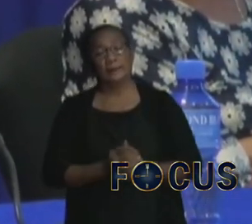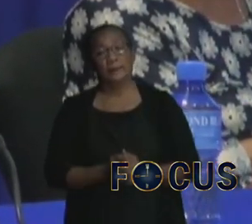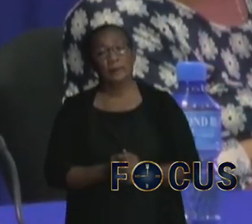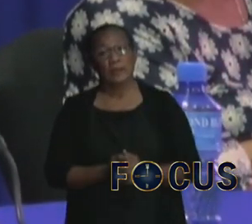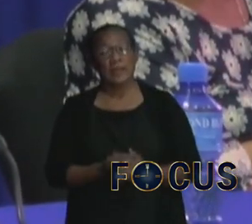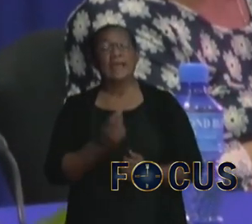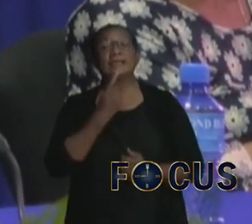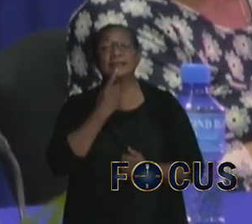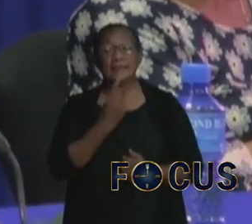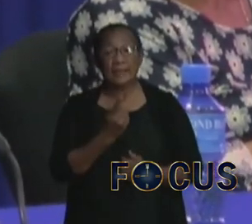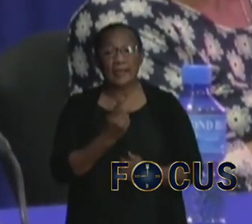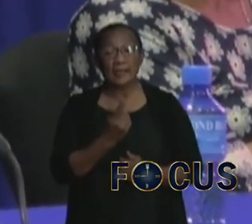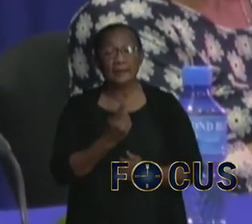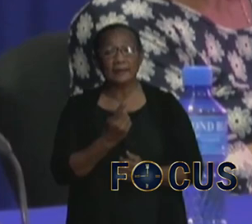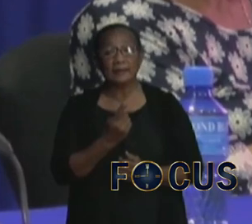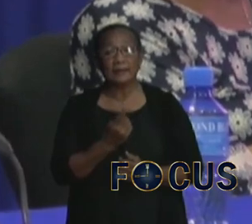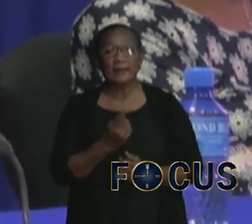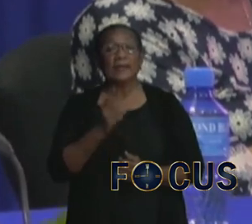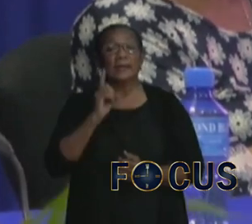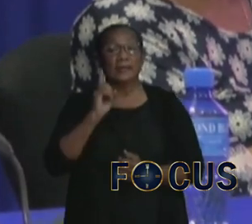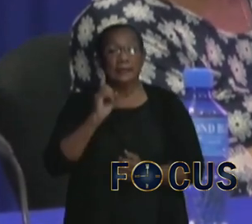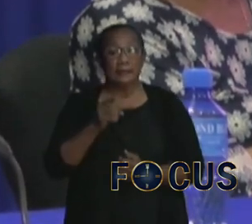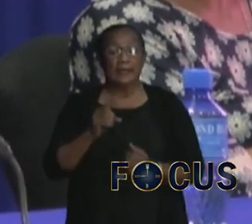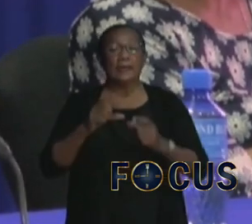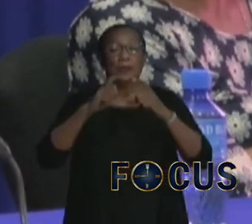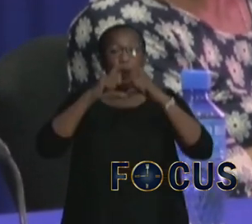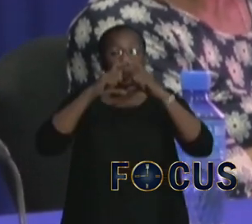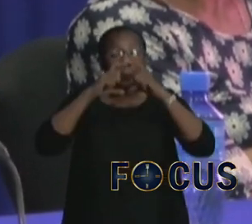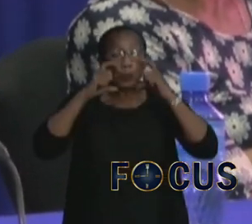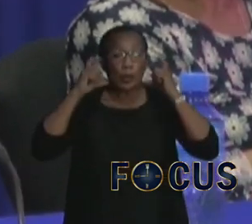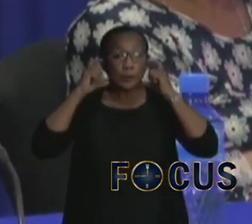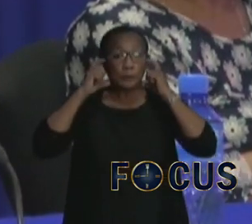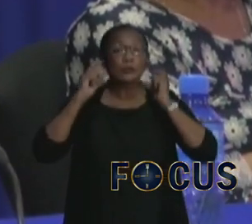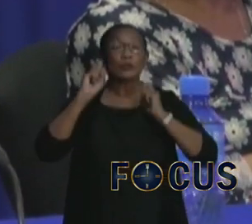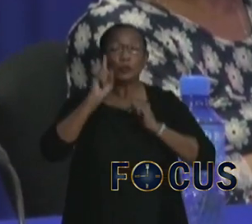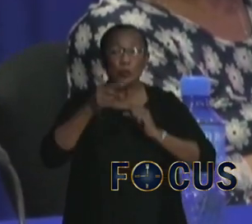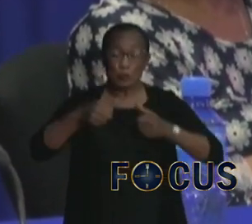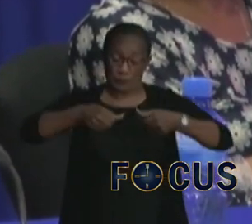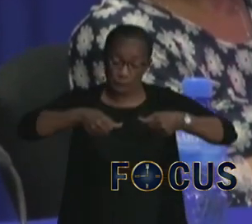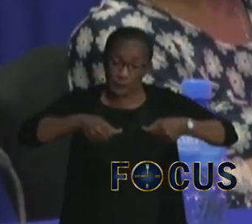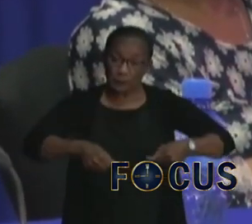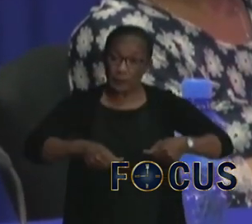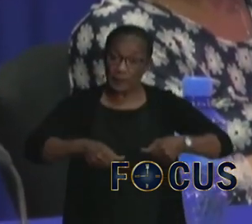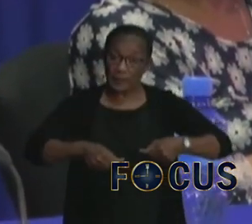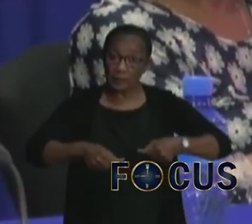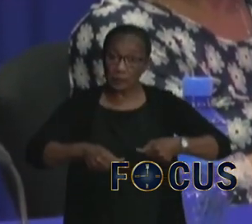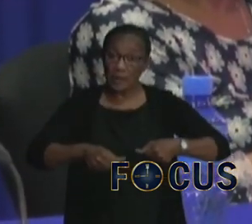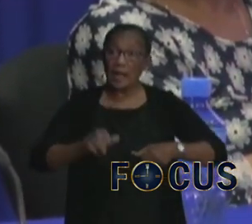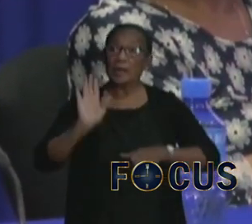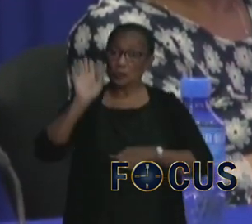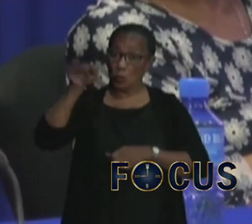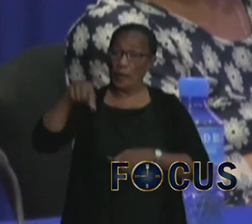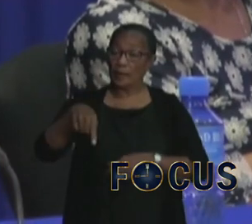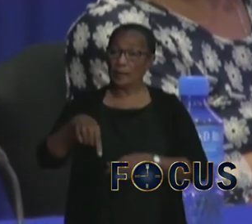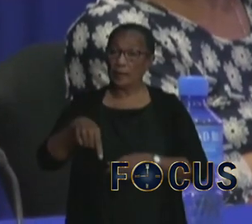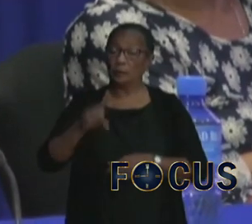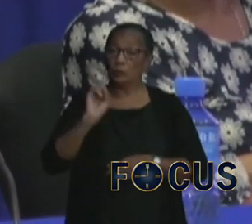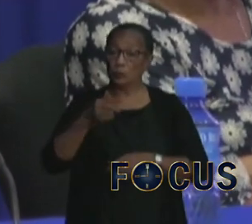Er is gezegd dat er het dragen van een mondmasker nu verplicht is buiten huis.